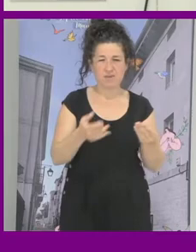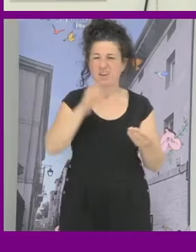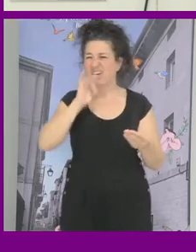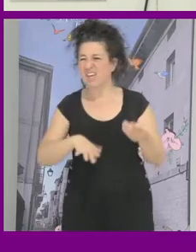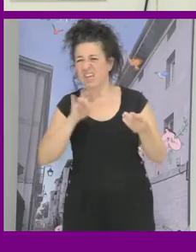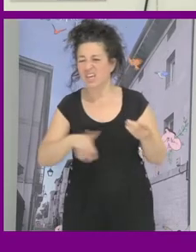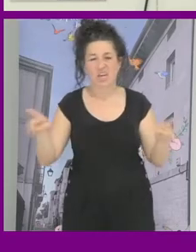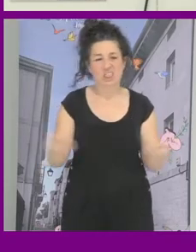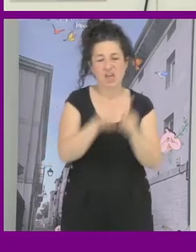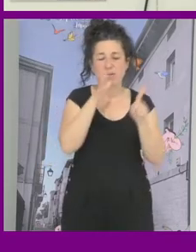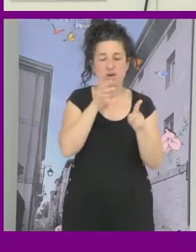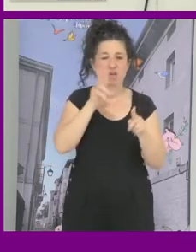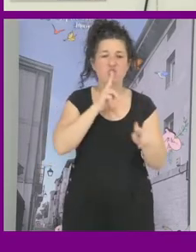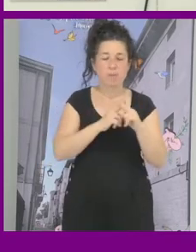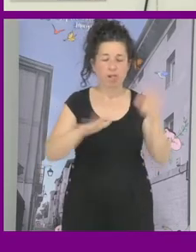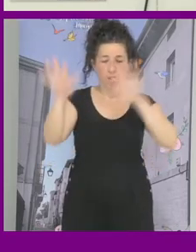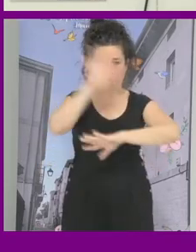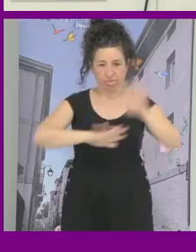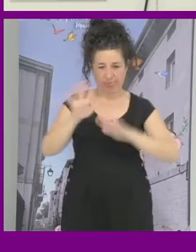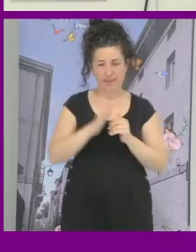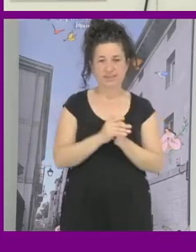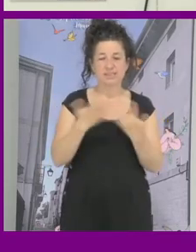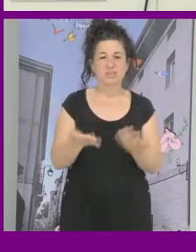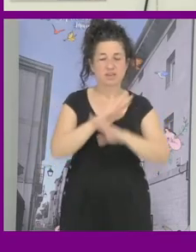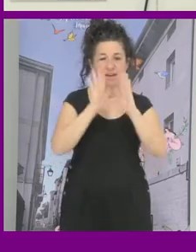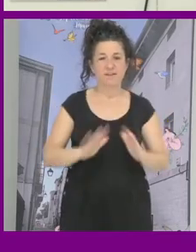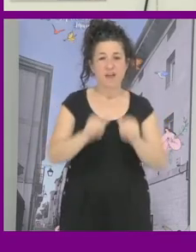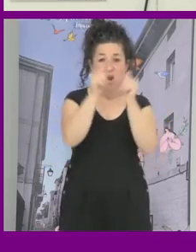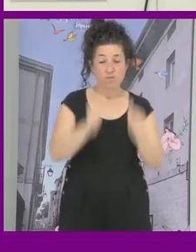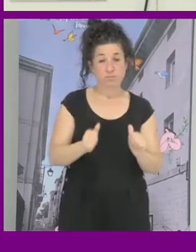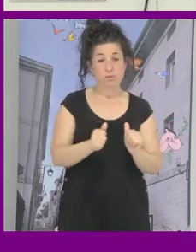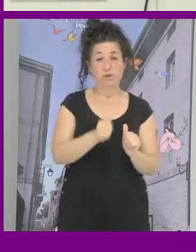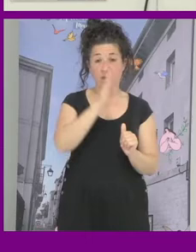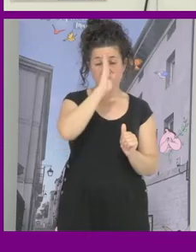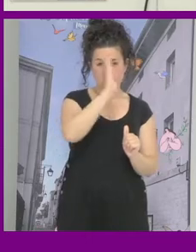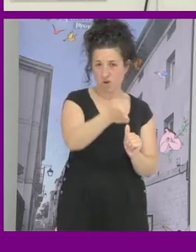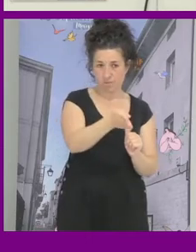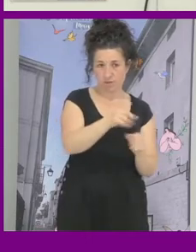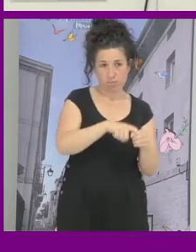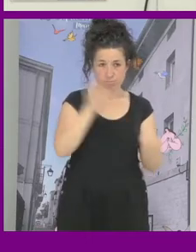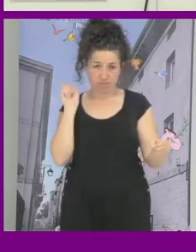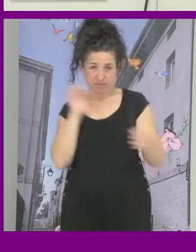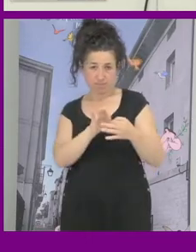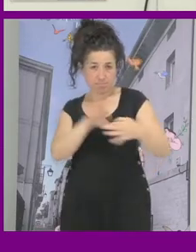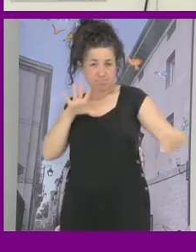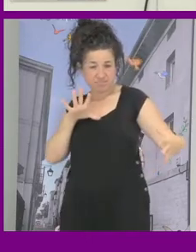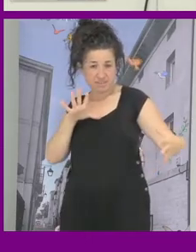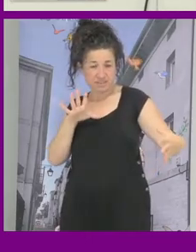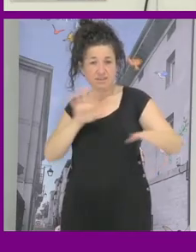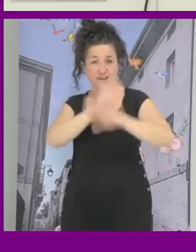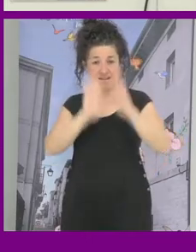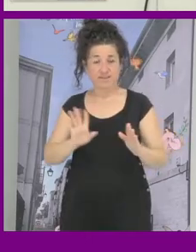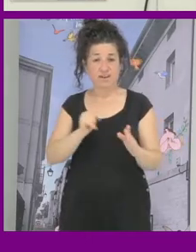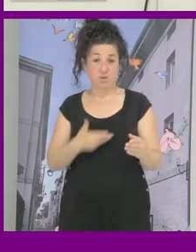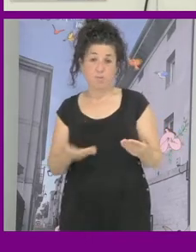izenekin. Eredu heteronormatiboarekin batez etortzea bera, hau da, ekarpena egiten dugu, ba, erakusten